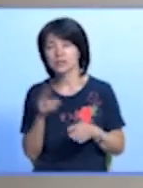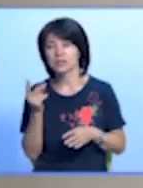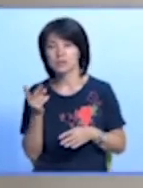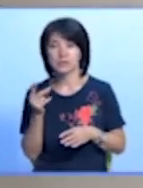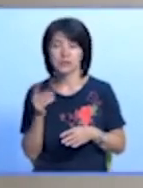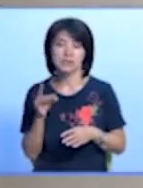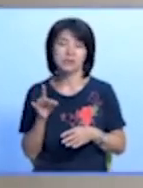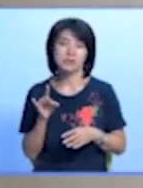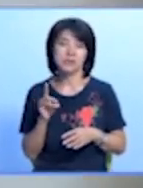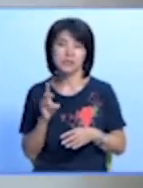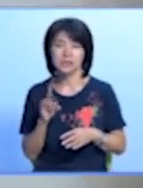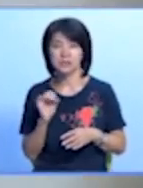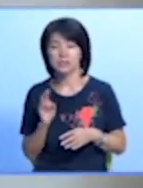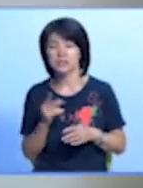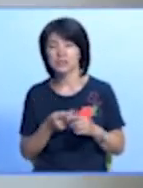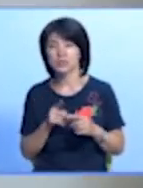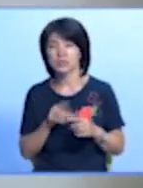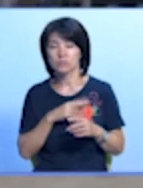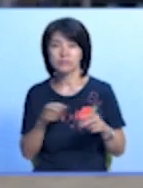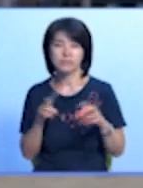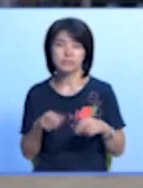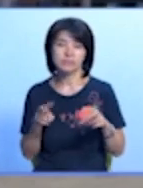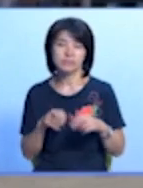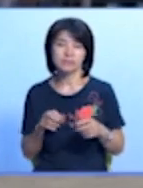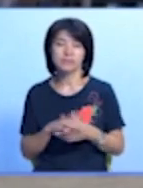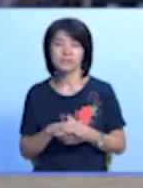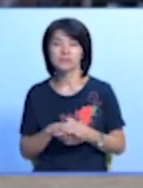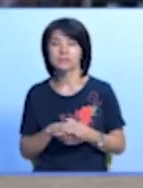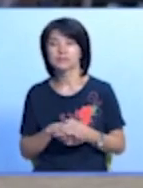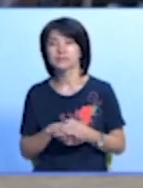а также рассматривается вариант покупки земельного участка. Валерия Степчук, Ертас Ахпарат.